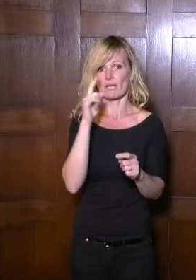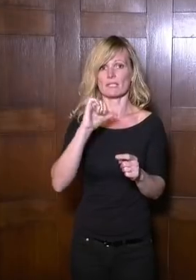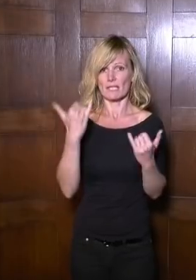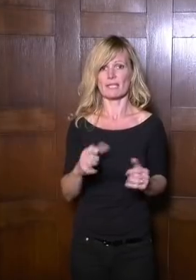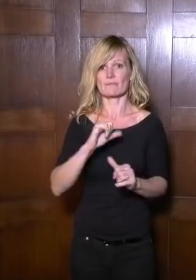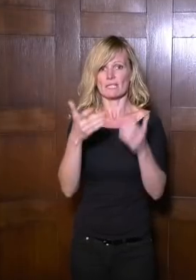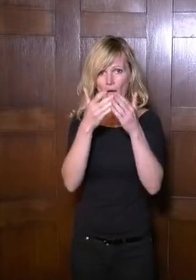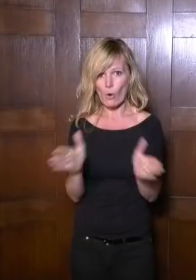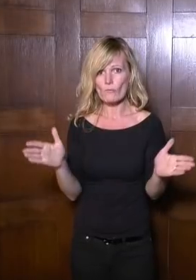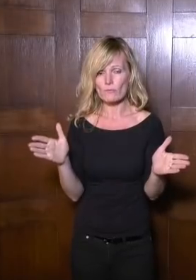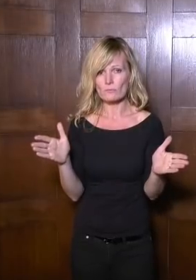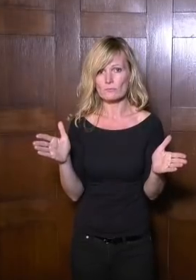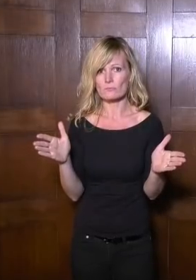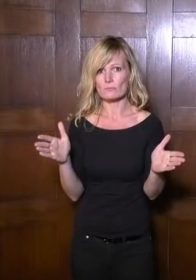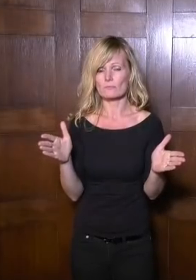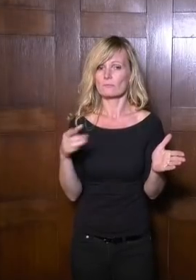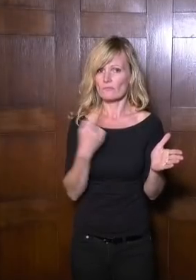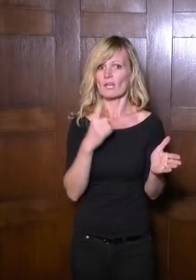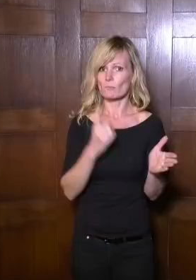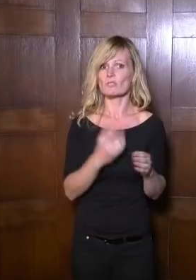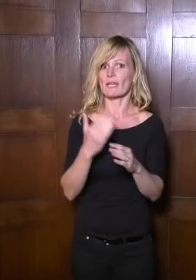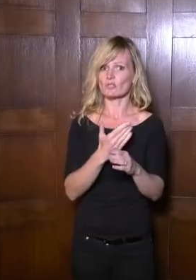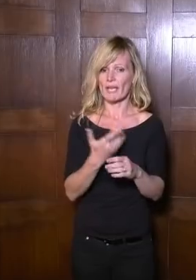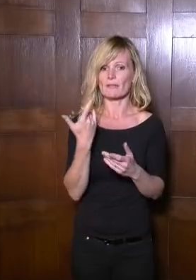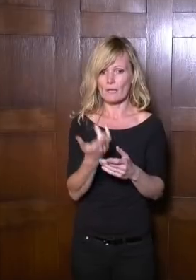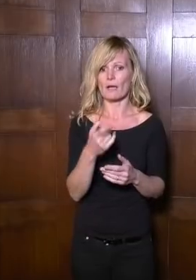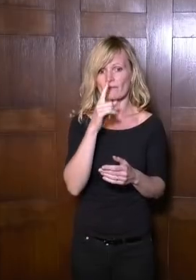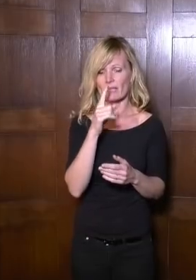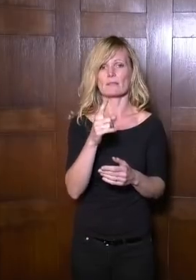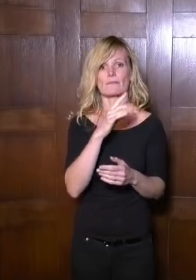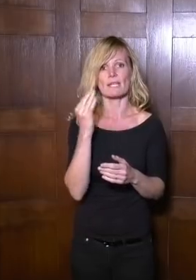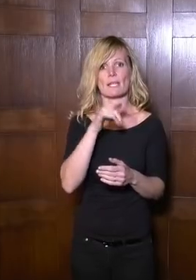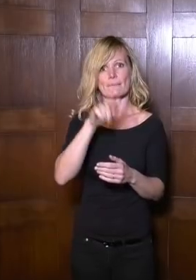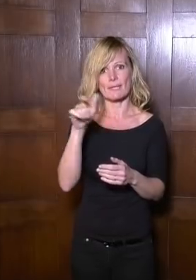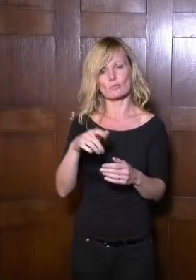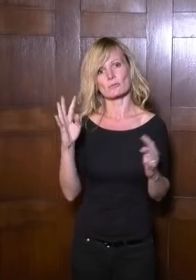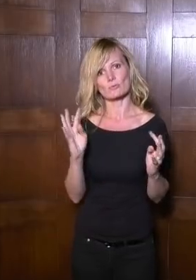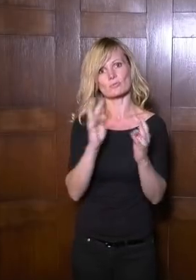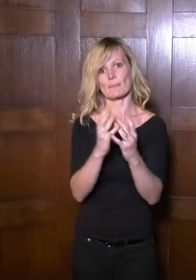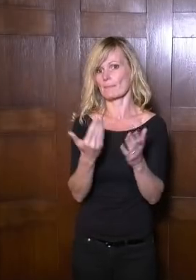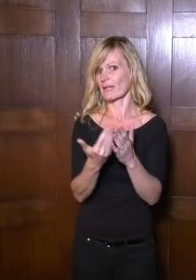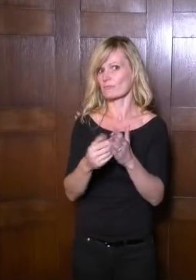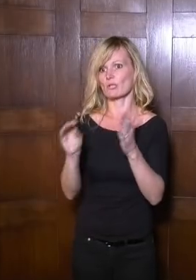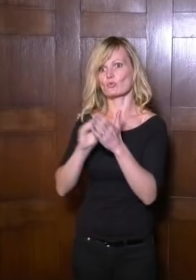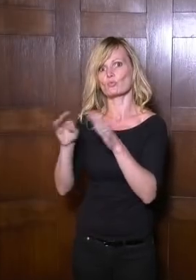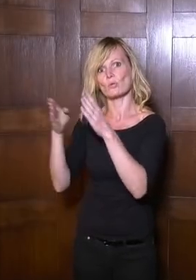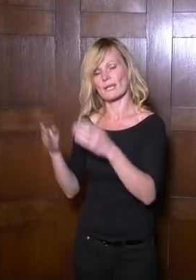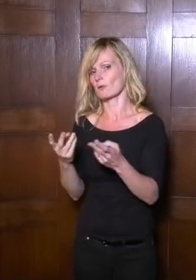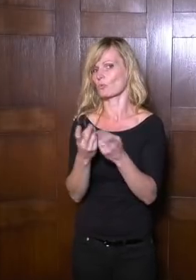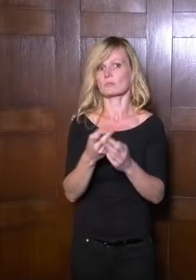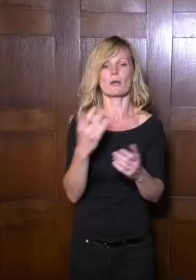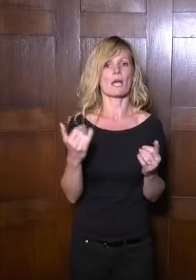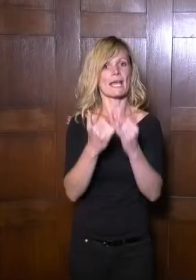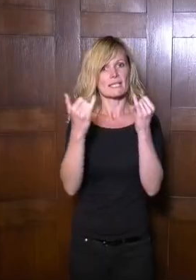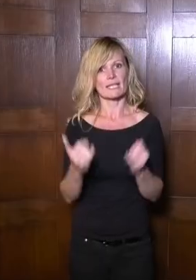eben dafür entscheiden, dass wir eben dort, wo viele Menschen zusammenkommen, in den Schulen, vor allen Dingen in den Pflegeeinrichtungen,